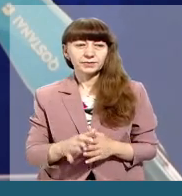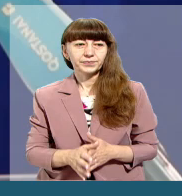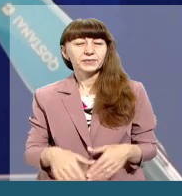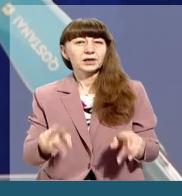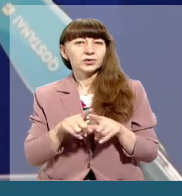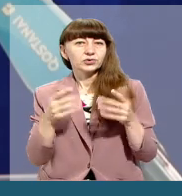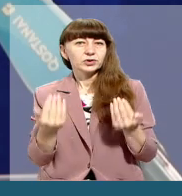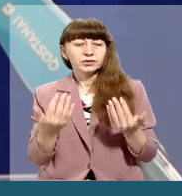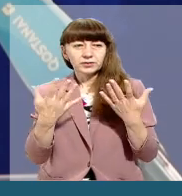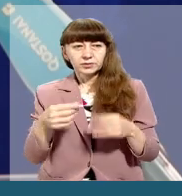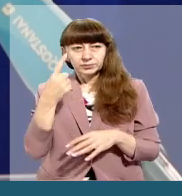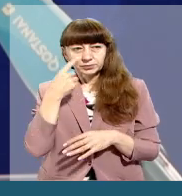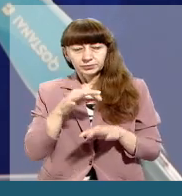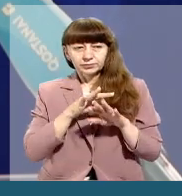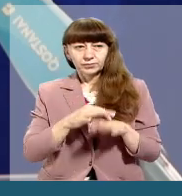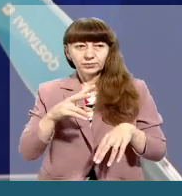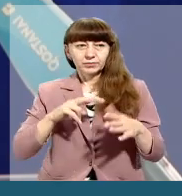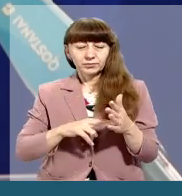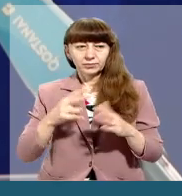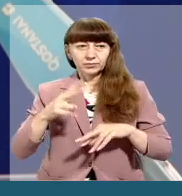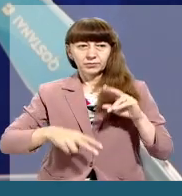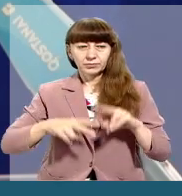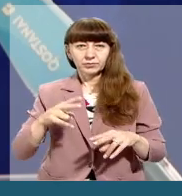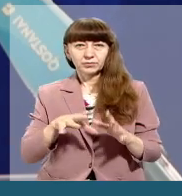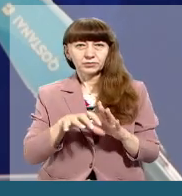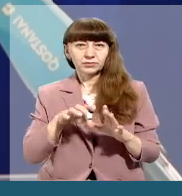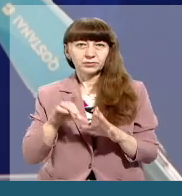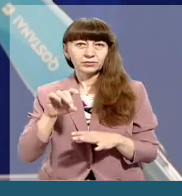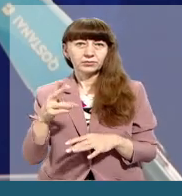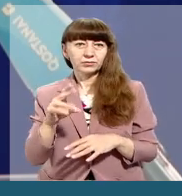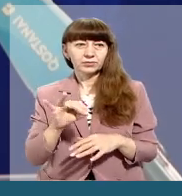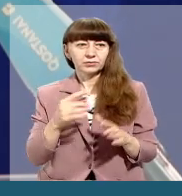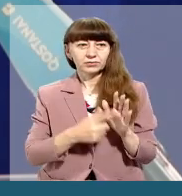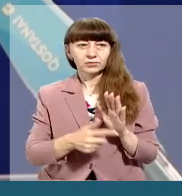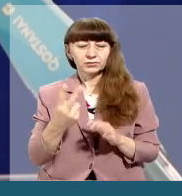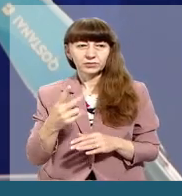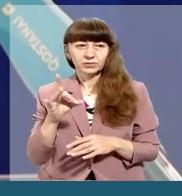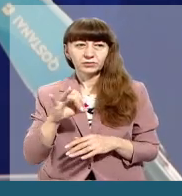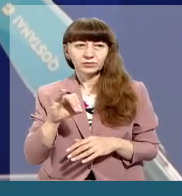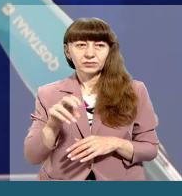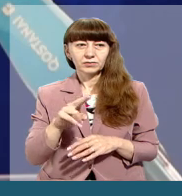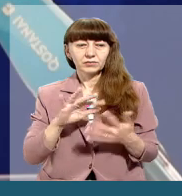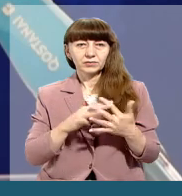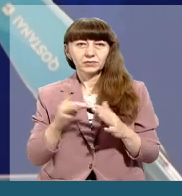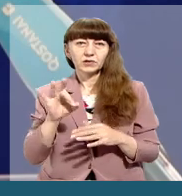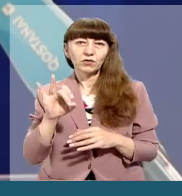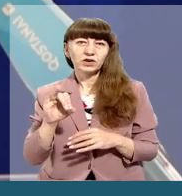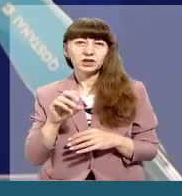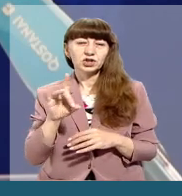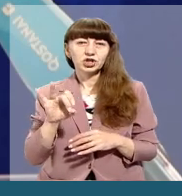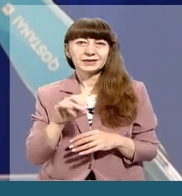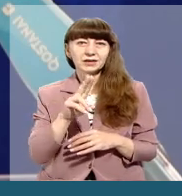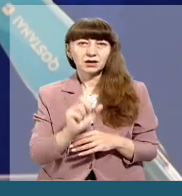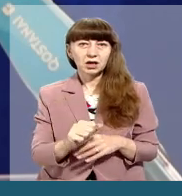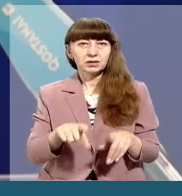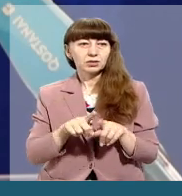Также на сегодняшний день проходит экспертизу проект по строительству водопровода насосных станций первого подъема от 72-го разъезда, это в селе Новонеженко.